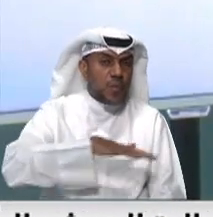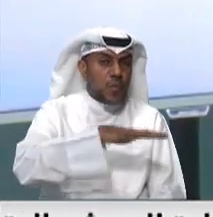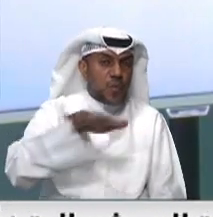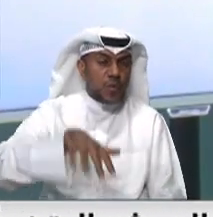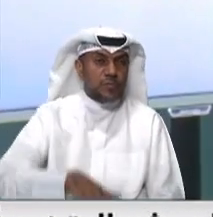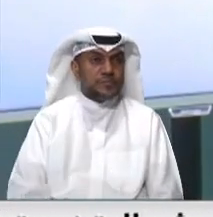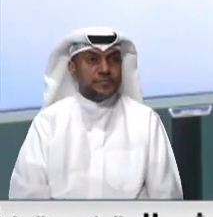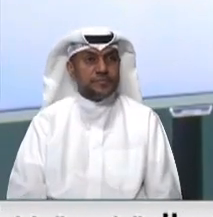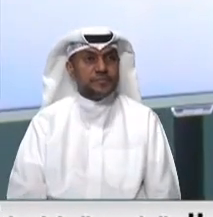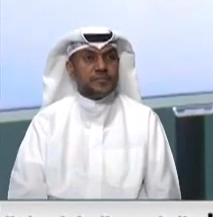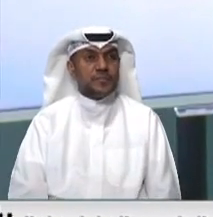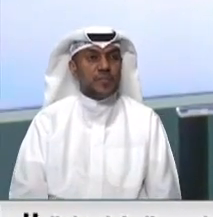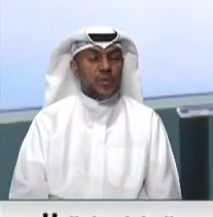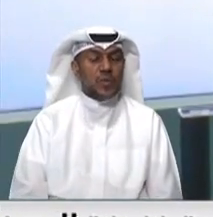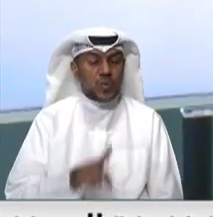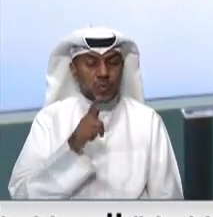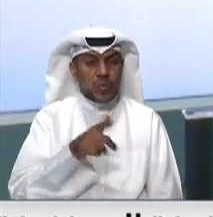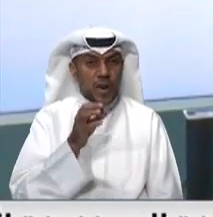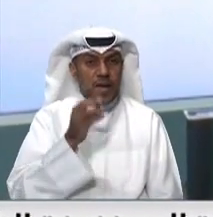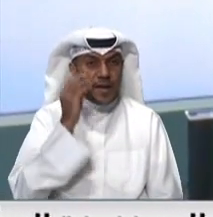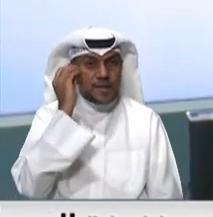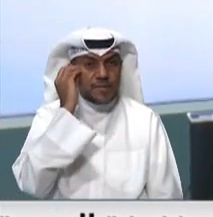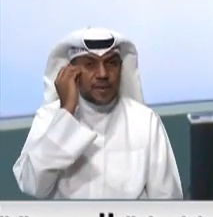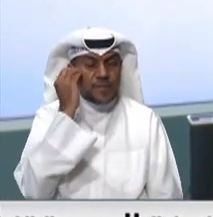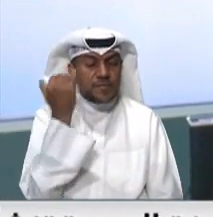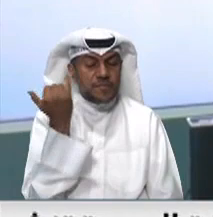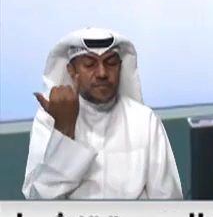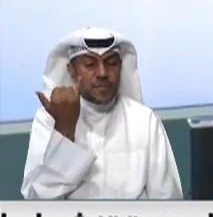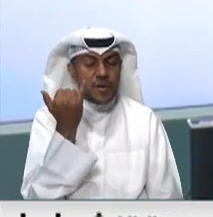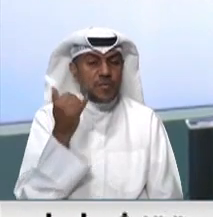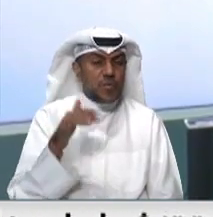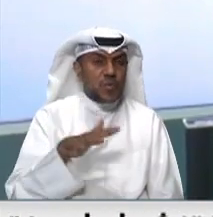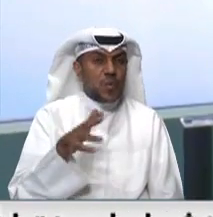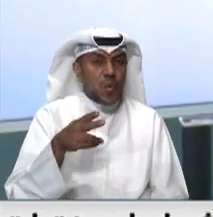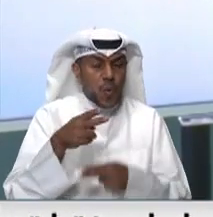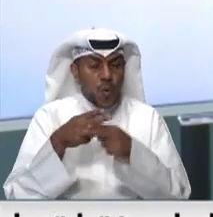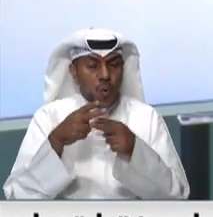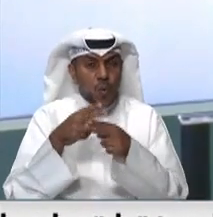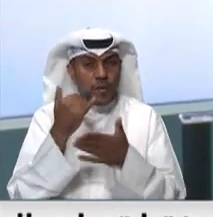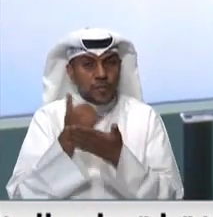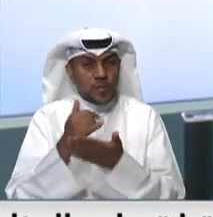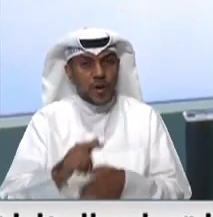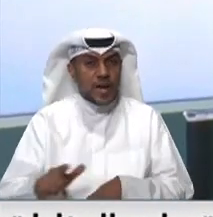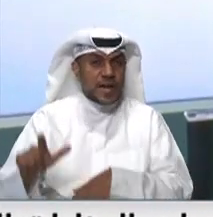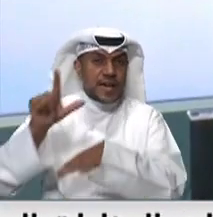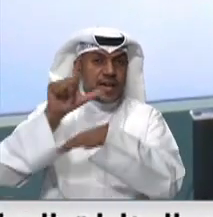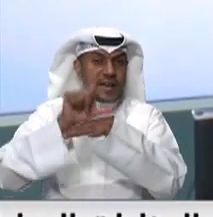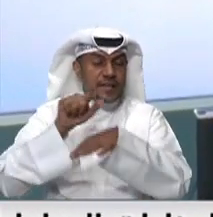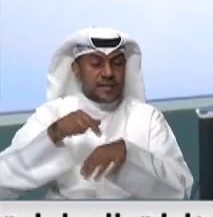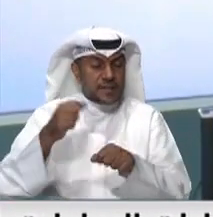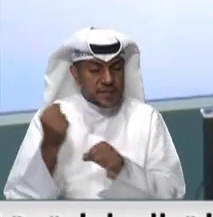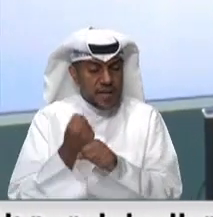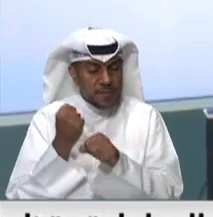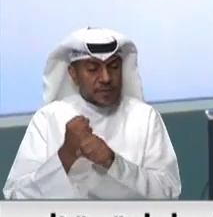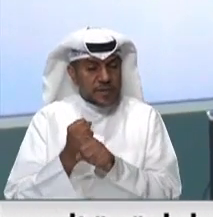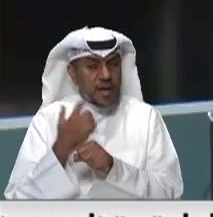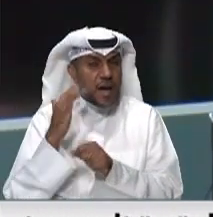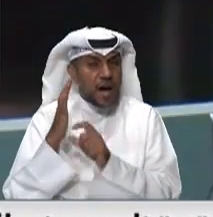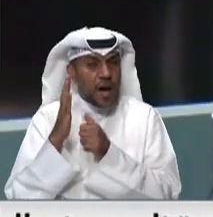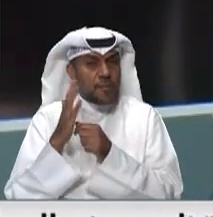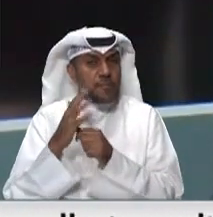بالنسبة للجنة هذه، يعني من مشمولاتها هو البحث في التطورات في المجالات